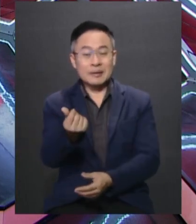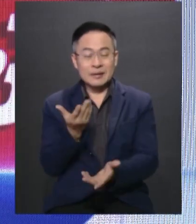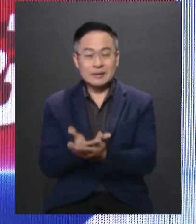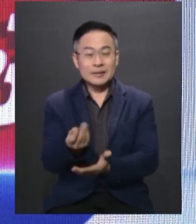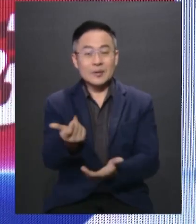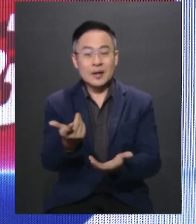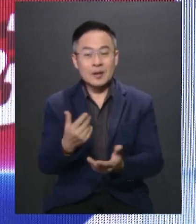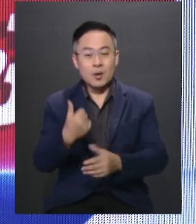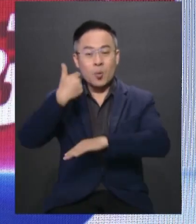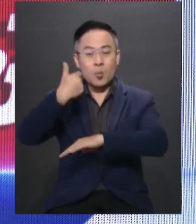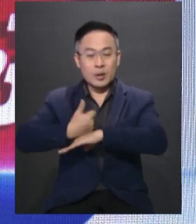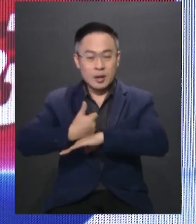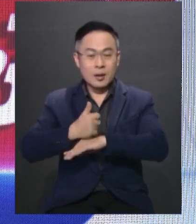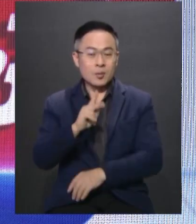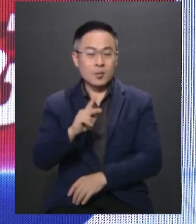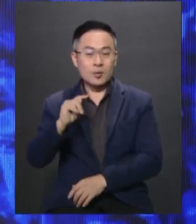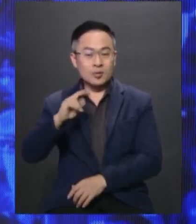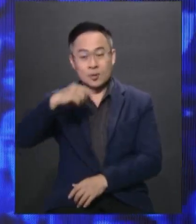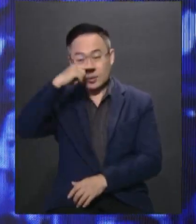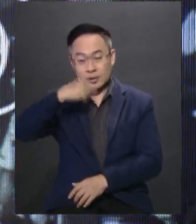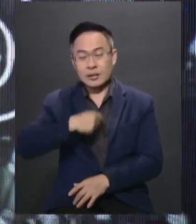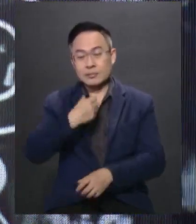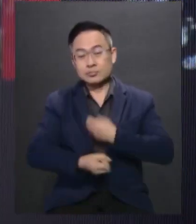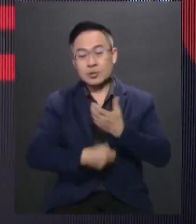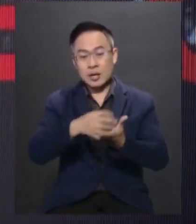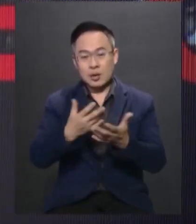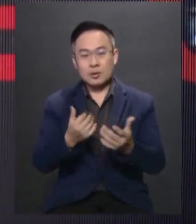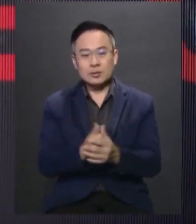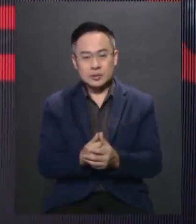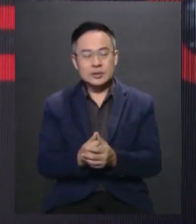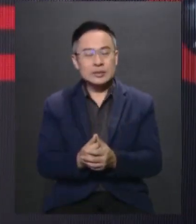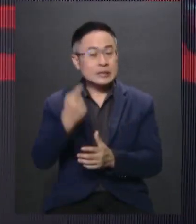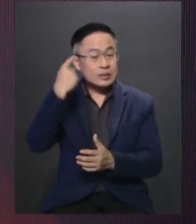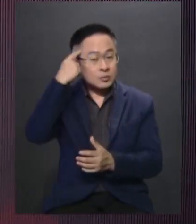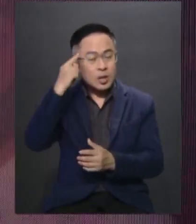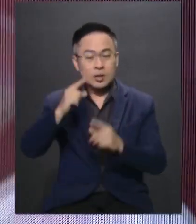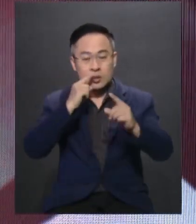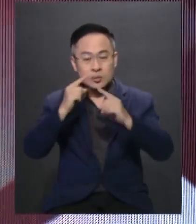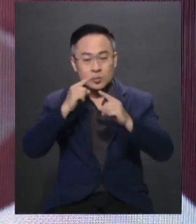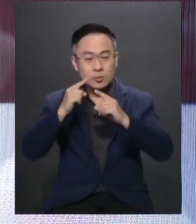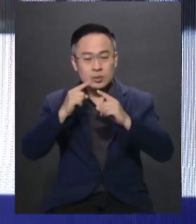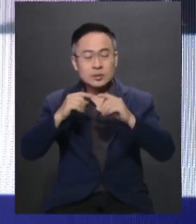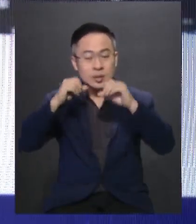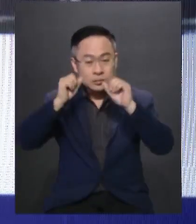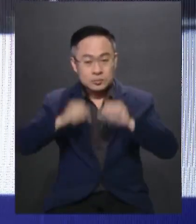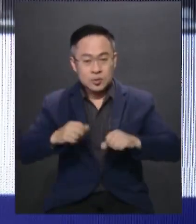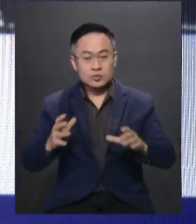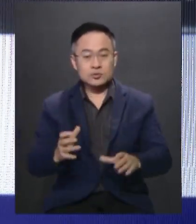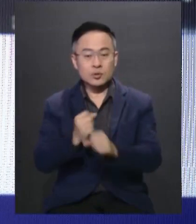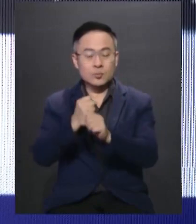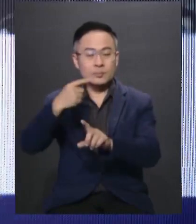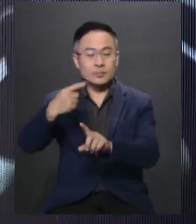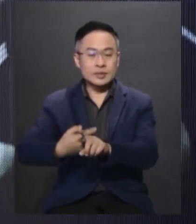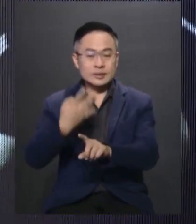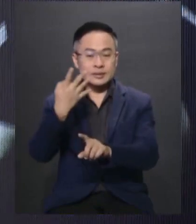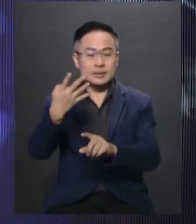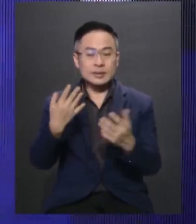เรื่องนี้ผู้ว่าการการกีฬาแห่งประเทศไทยนะครับก็บอกว่ามีสัญญาณที่ดีและคาดว่าจะได้บทสรุปภายในต้นเดือนเมษาย